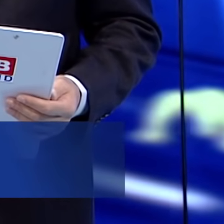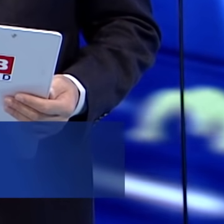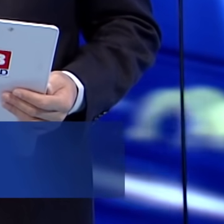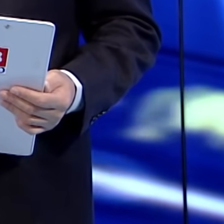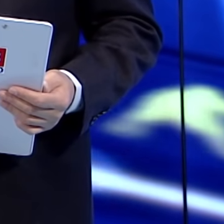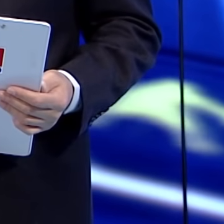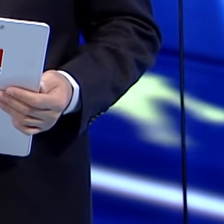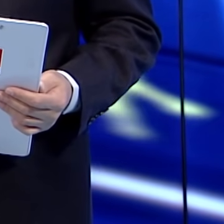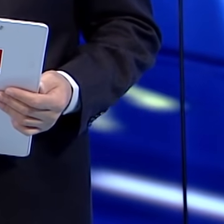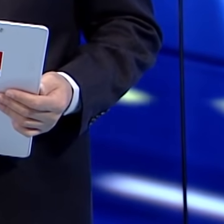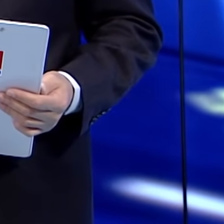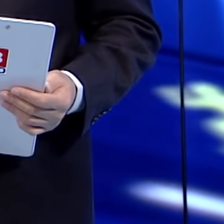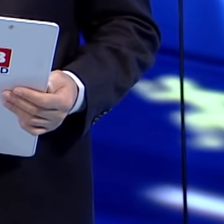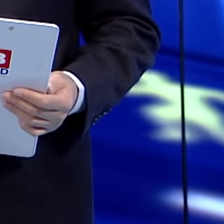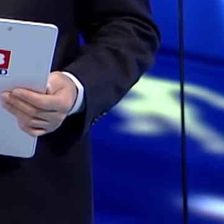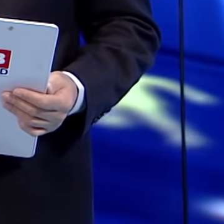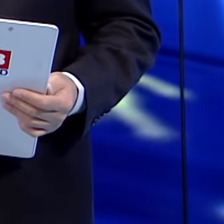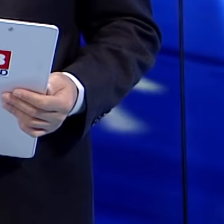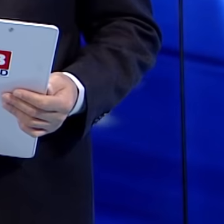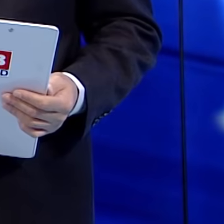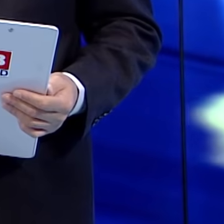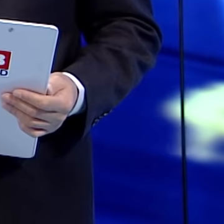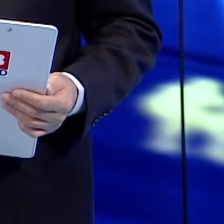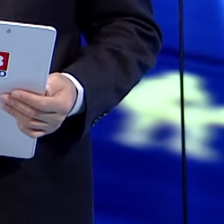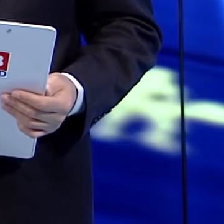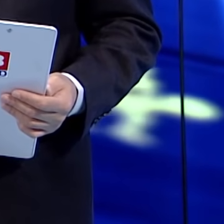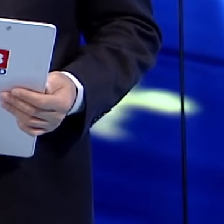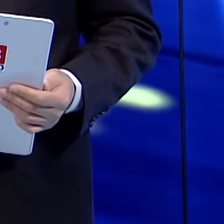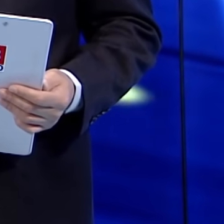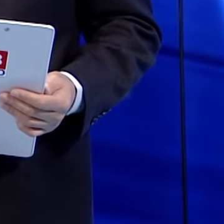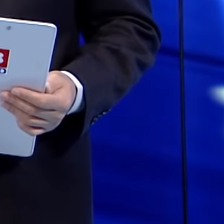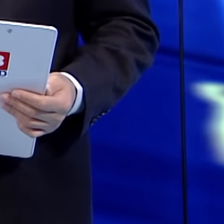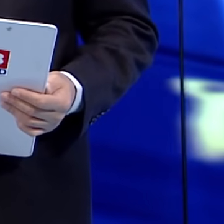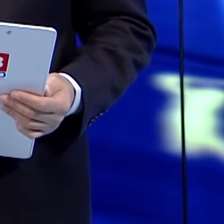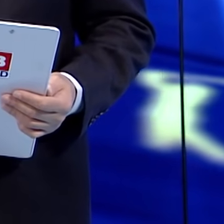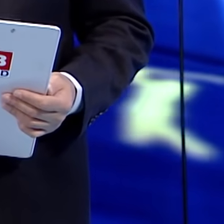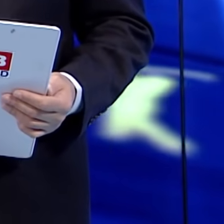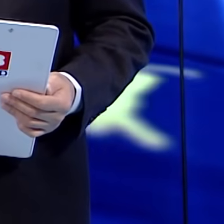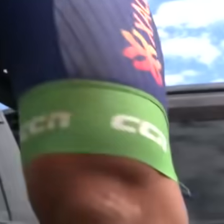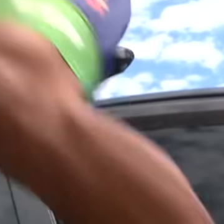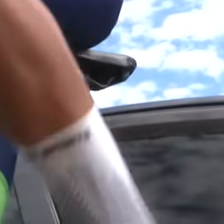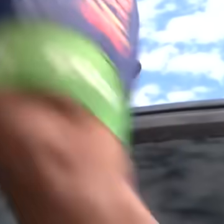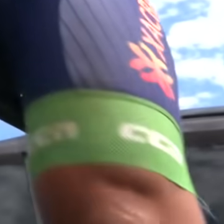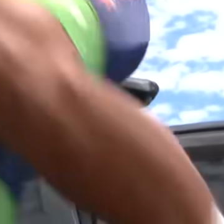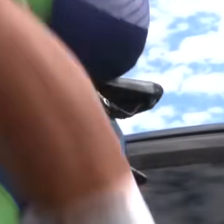байна. Мөн засмал замын дэлхийн ав шалгуулах тэмцээнд оролцохоор олон улсын жин мастер Жамбал Жамц бэлэг үсгийг зоржээ.